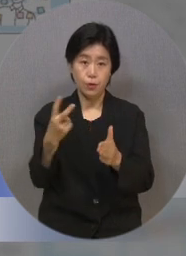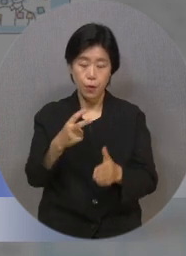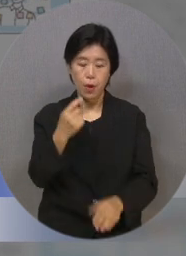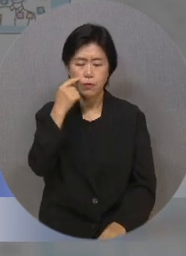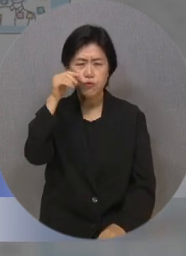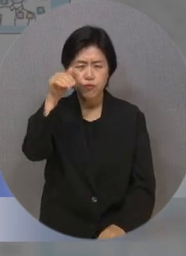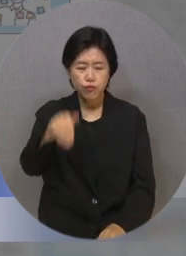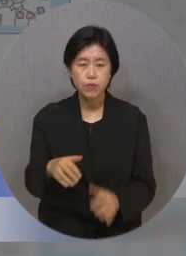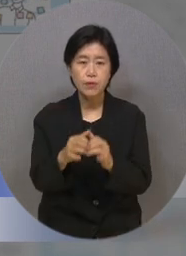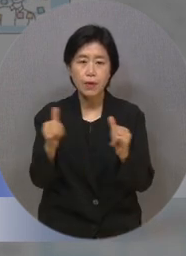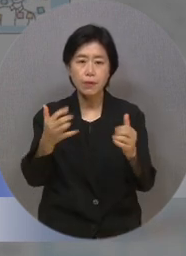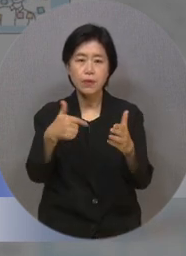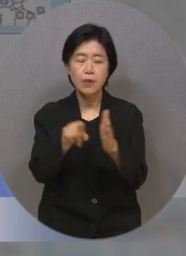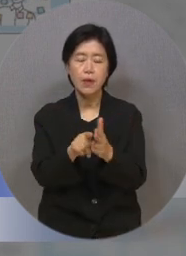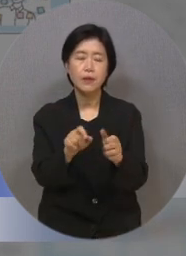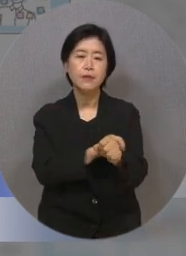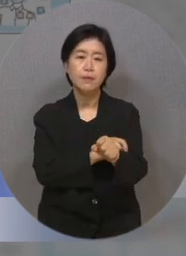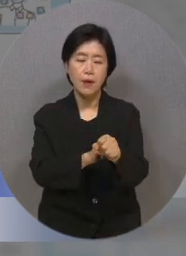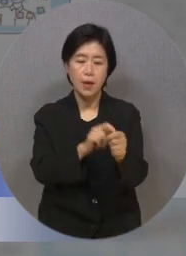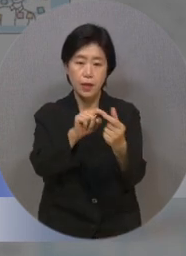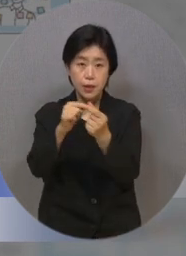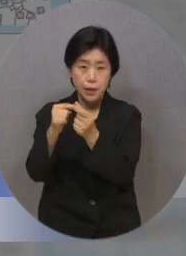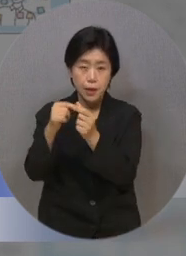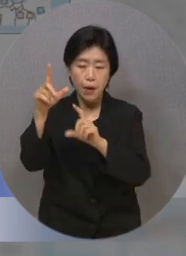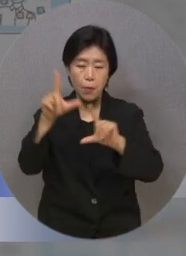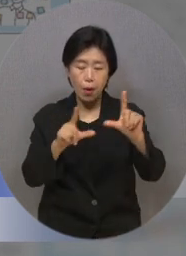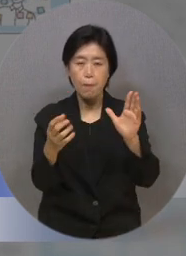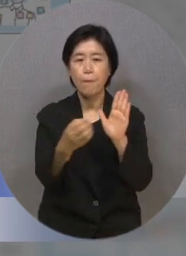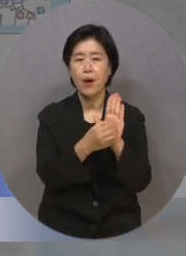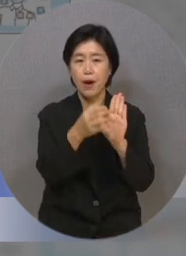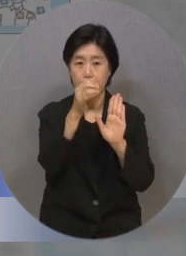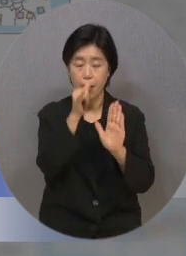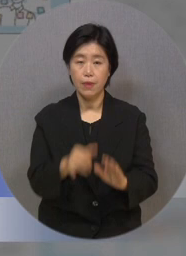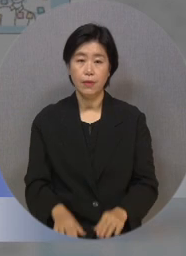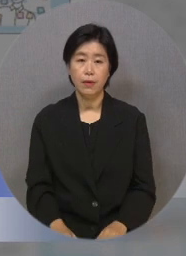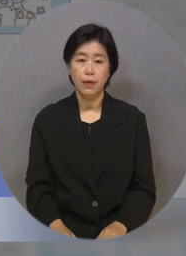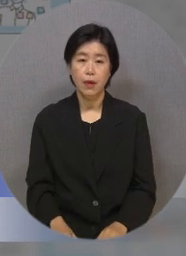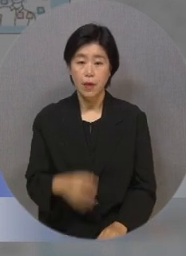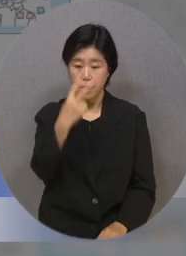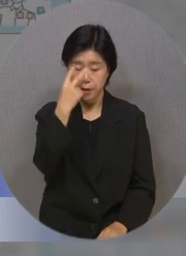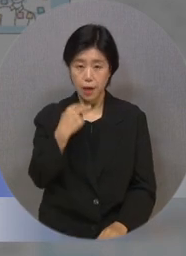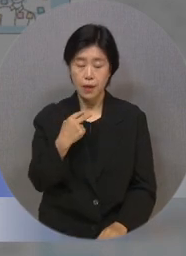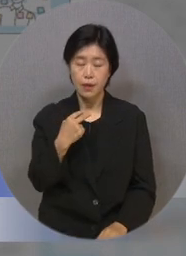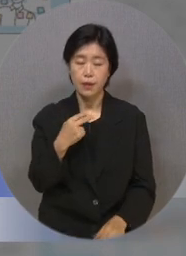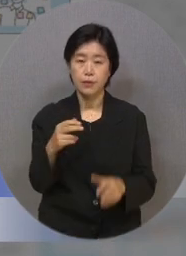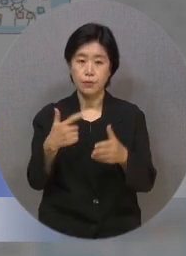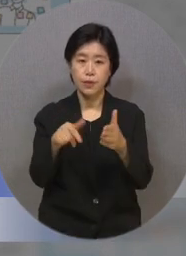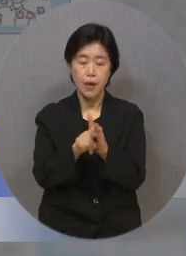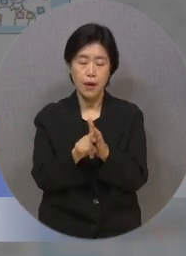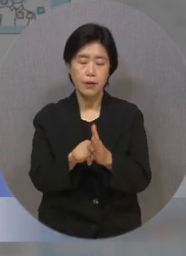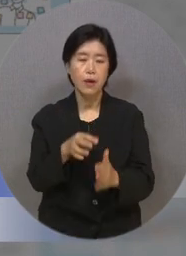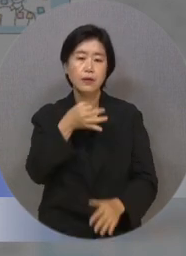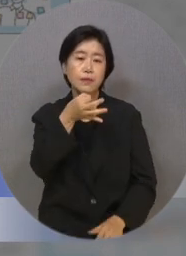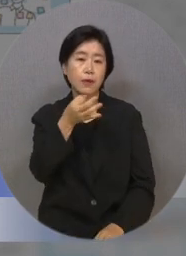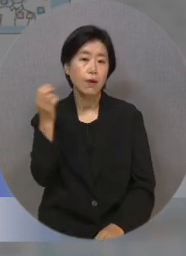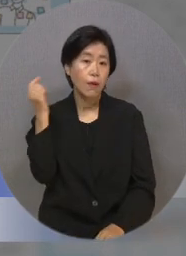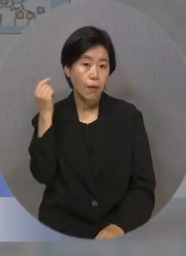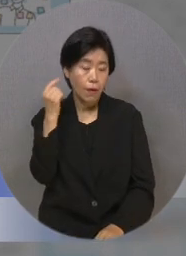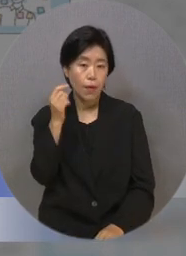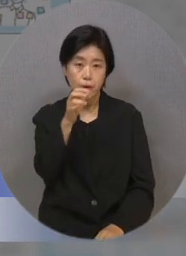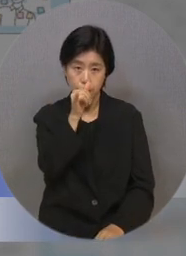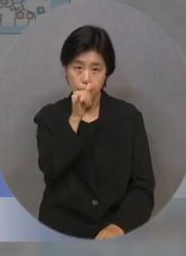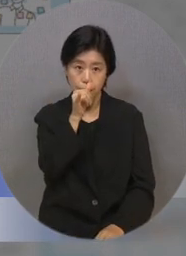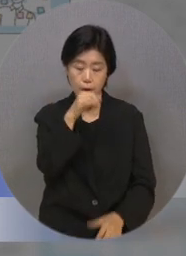위해 개발한 서체를 사용해이 가독성을 높였습니다 또한 시각장애인용 디지털 음성도서도 제작해이